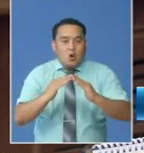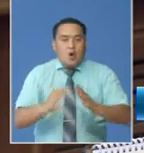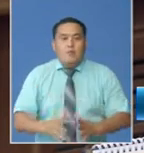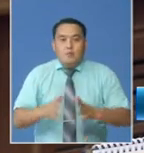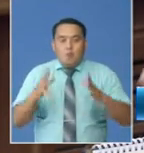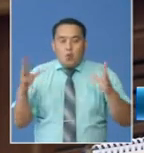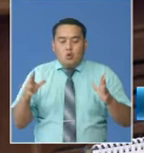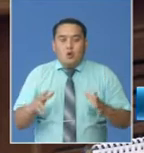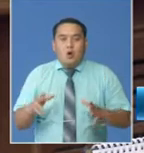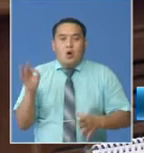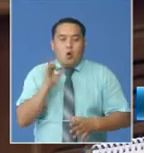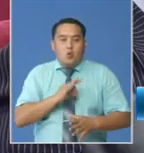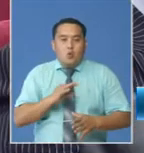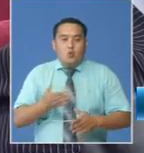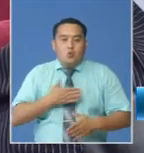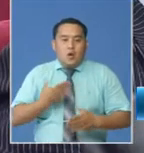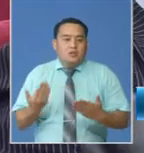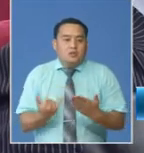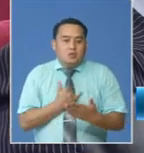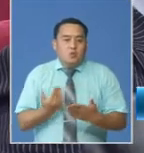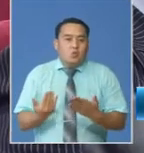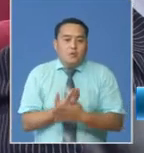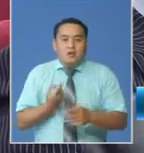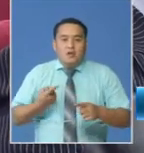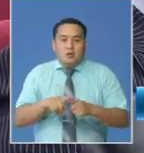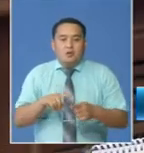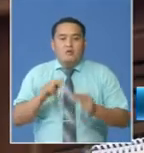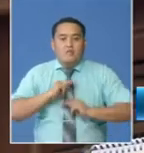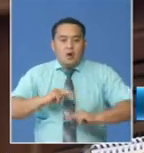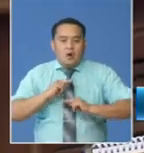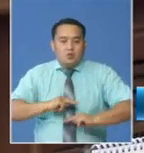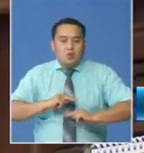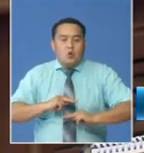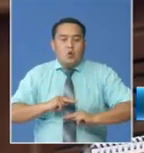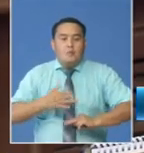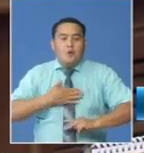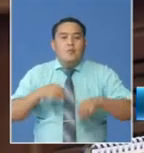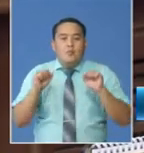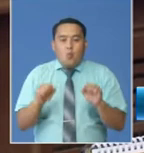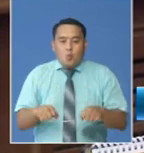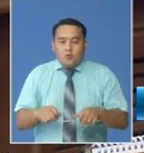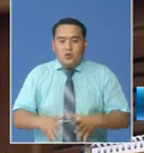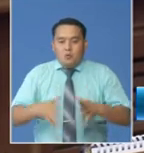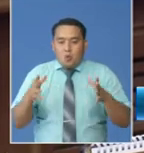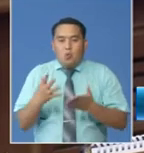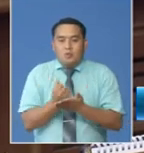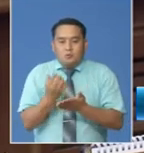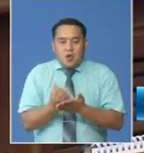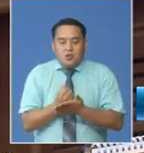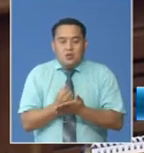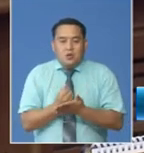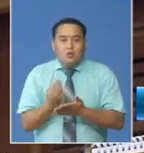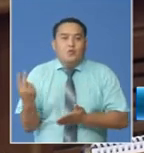большой потенциал, у нас инновационные технологии, и благодаря такому взаимовыгодному симбиозу, мы можем выстроить довольно успешную